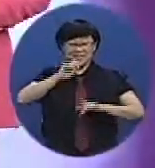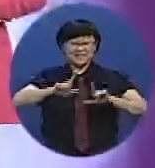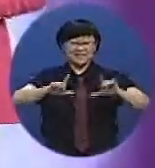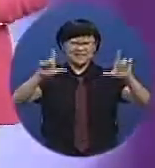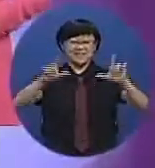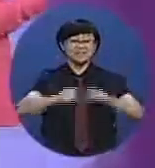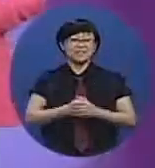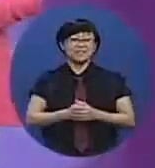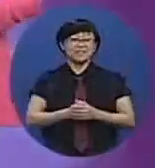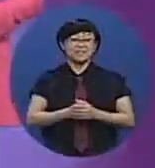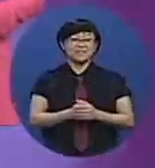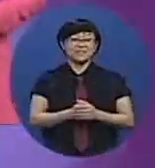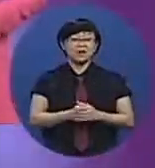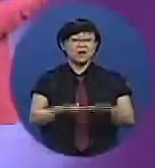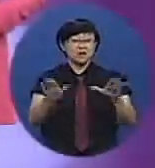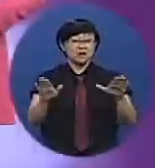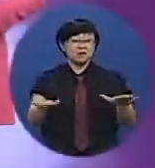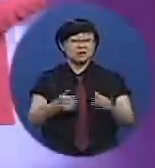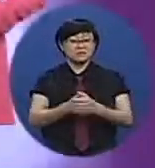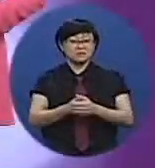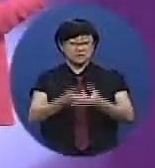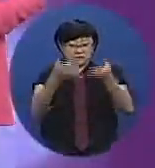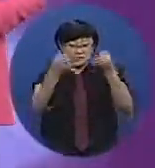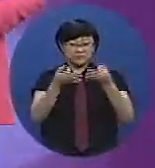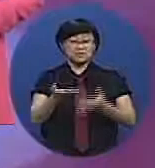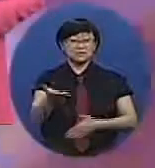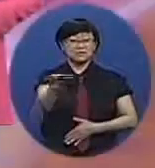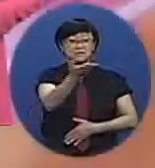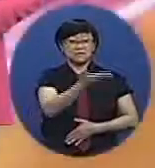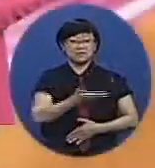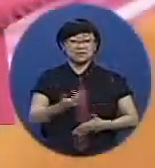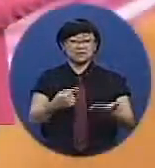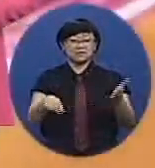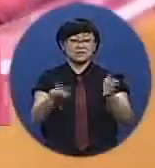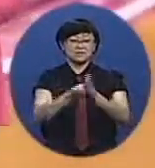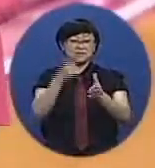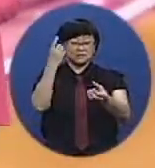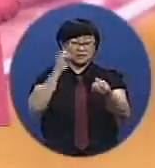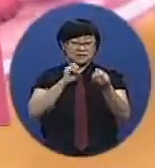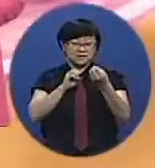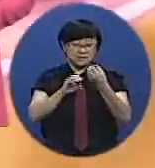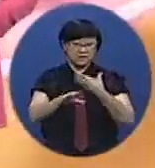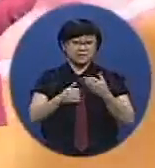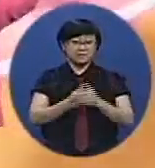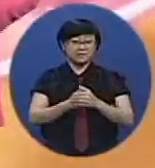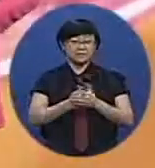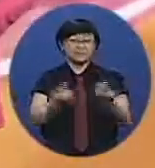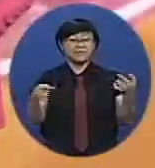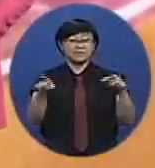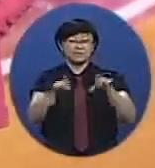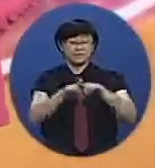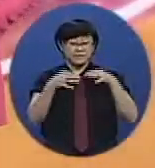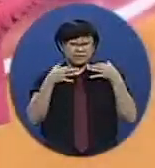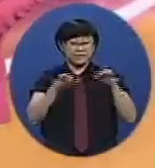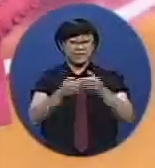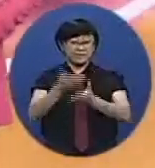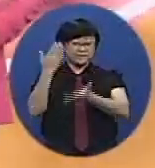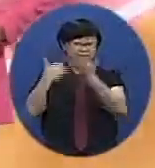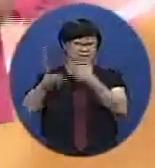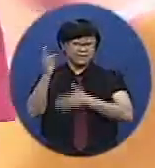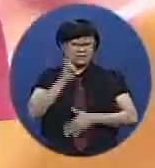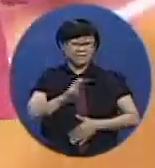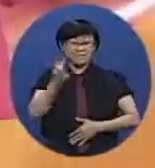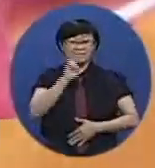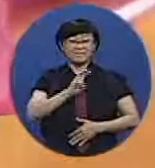날입니다. 네. 자, 오늘 시청자들을 위한 퀴즈가 있는 날이죠. 함께 네. 외쳐볼까요? 네. 자,